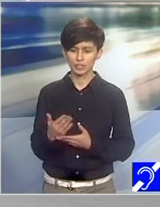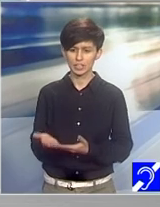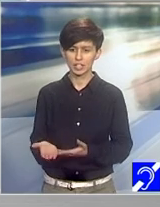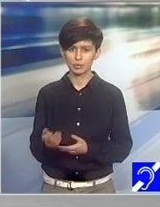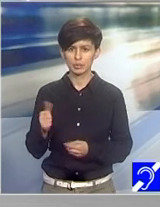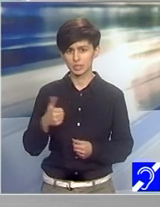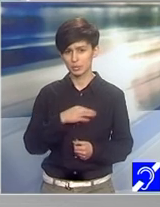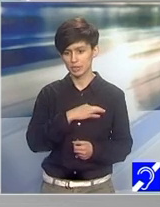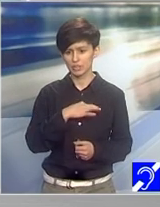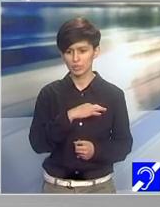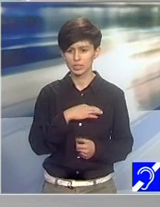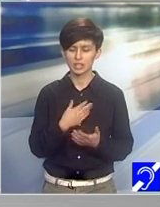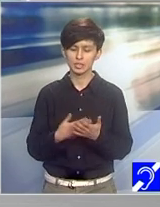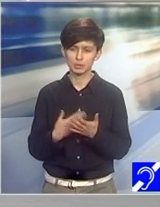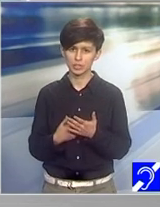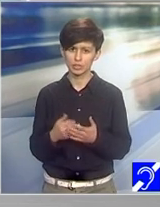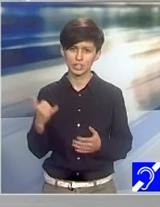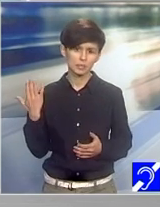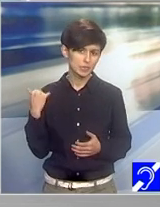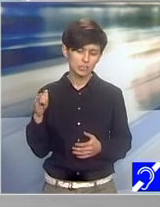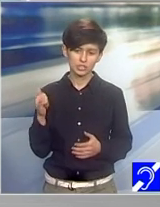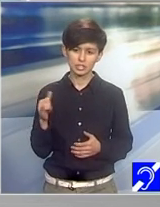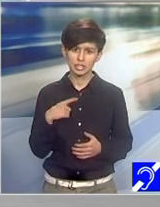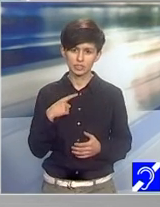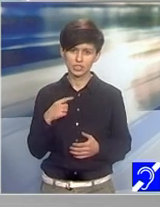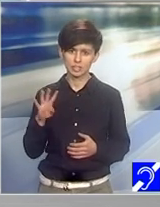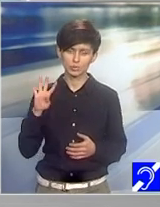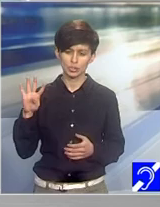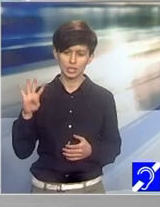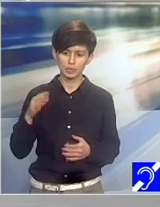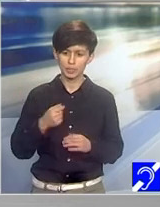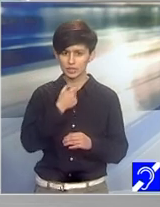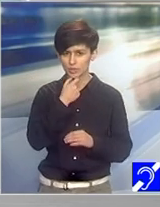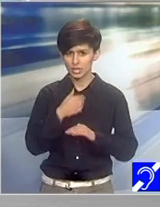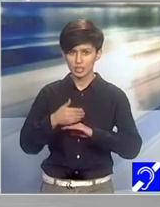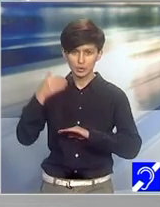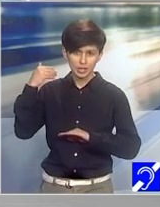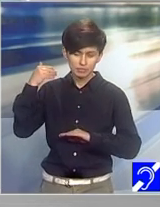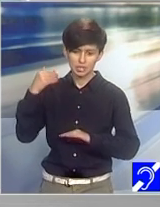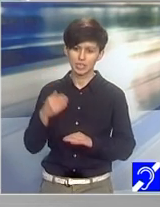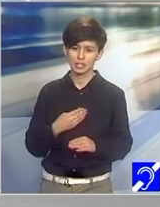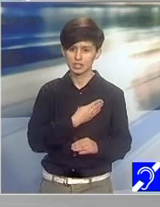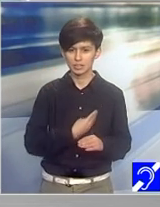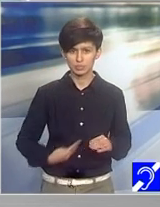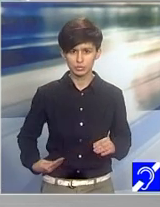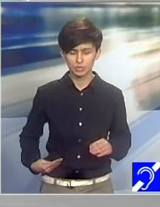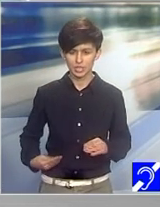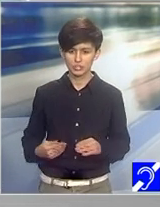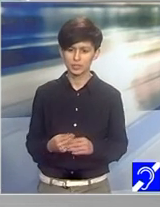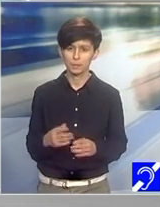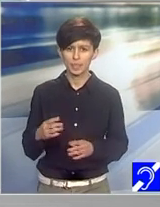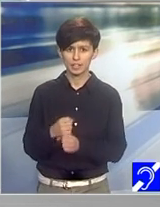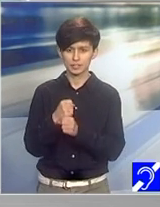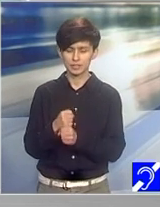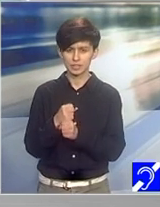prima universitate pentru că cea din Iași este cu 4 ani mai devreme decât cea din București înființată în 1964 în urma